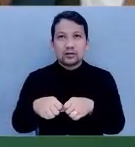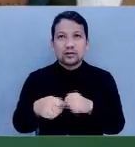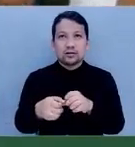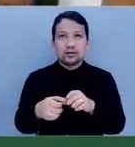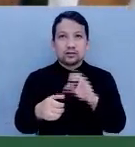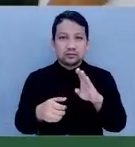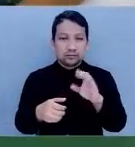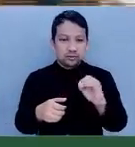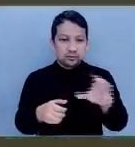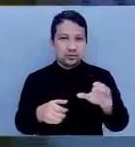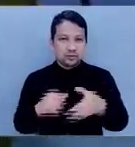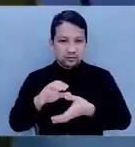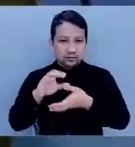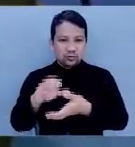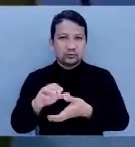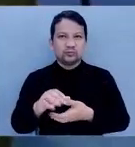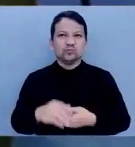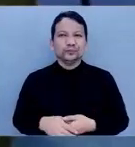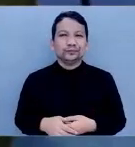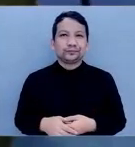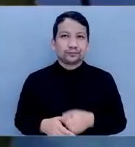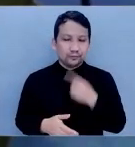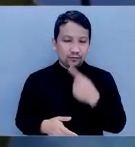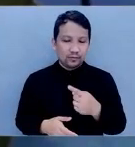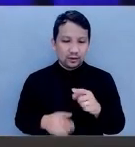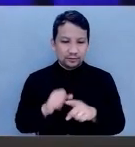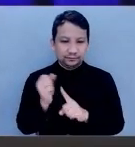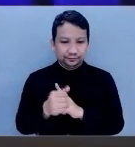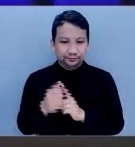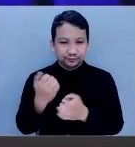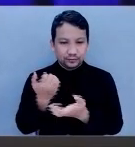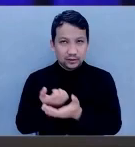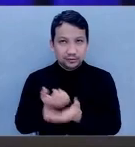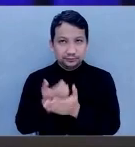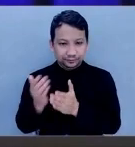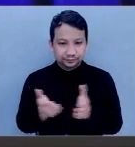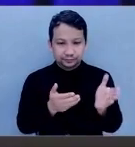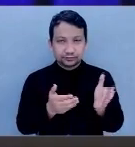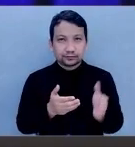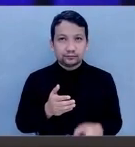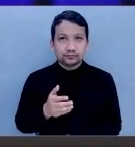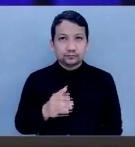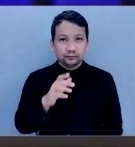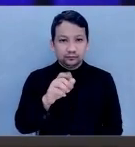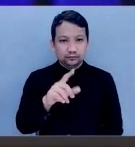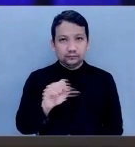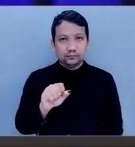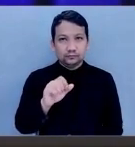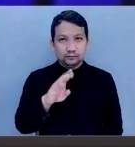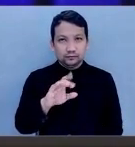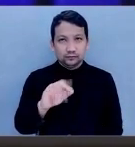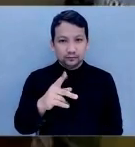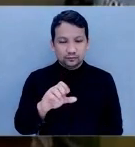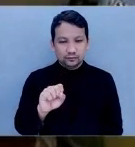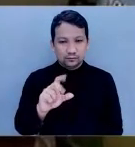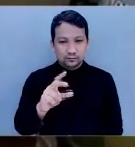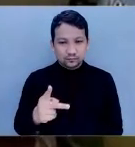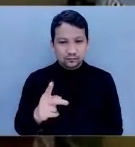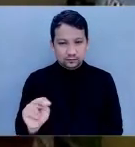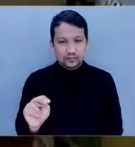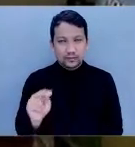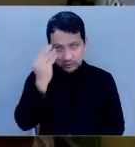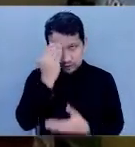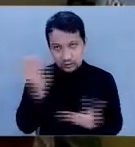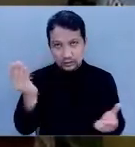custom sa Zamboanga sabi ni socio economic planning secretary arseno balisacan pinagaaralan na nila ang